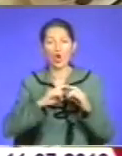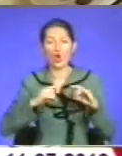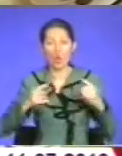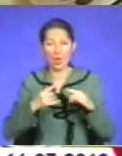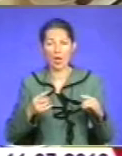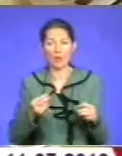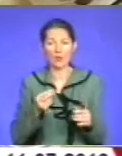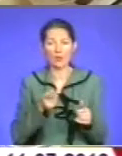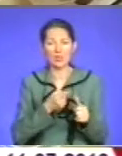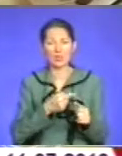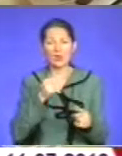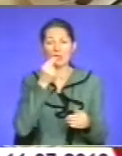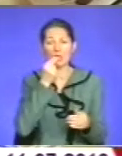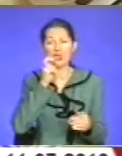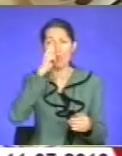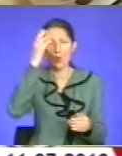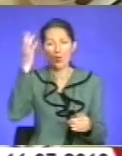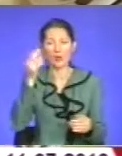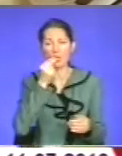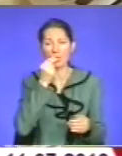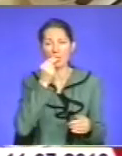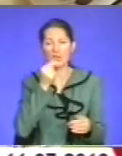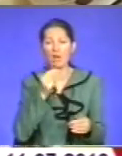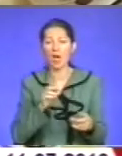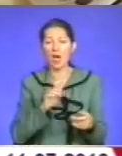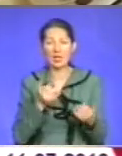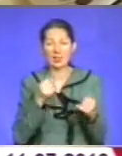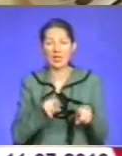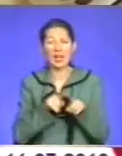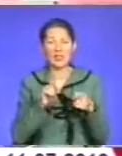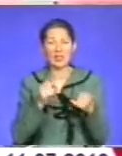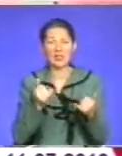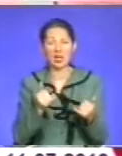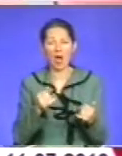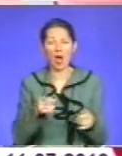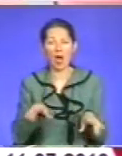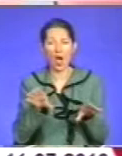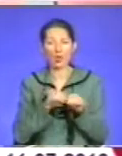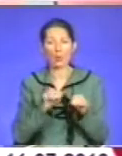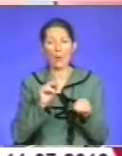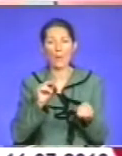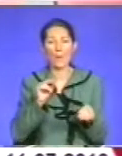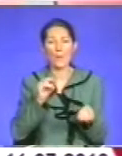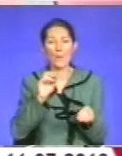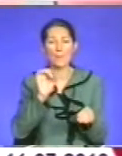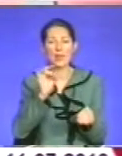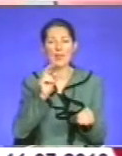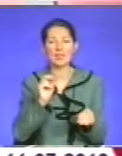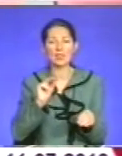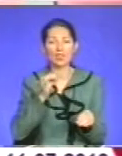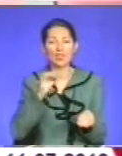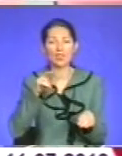вигляді, як зараз. У поєднанні з перцем чилі він був гірким напоєм, афродизіаком. У Європу шоколад привіз